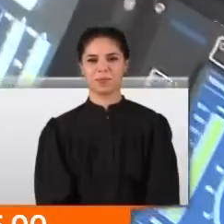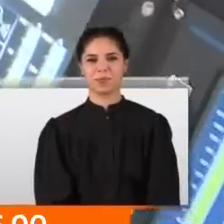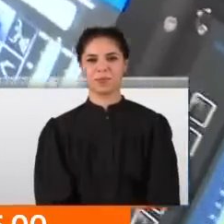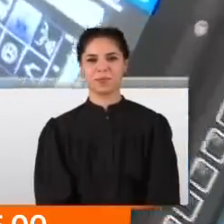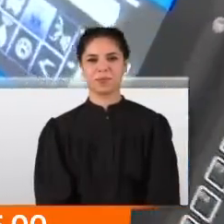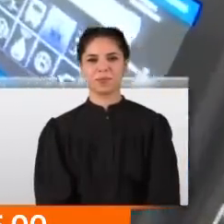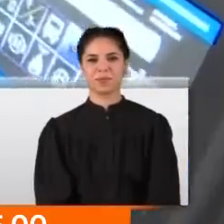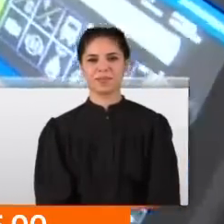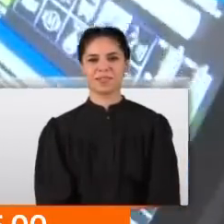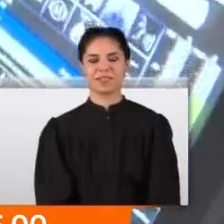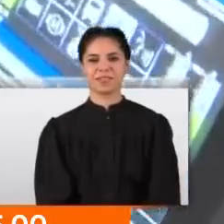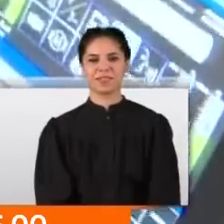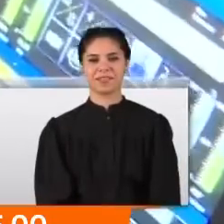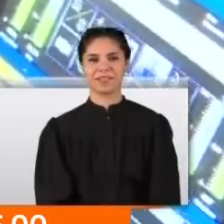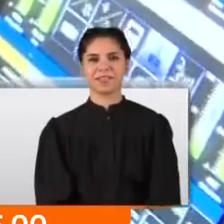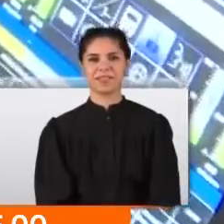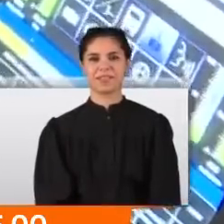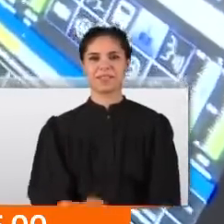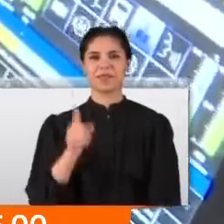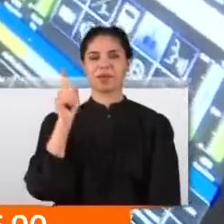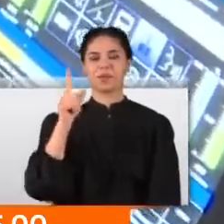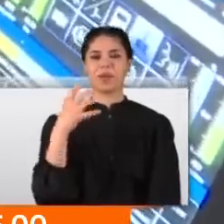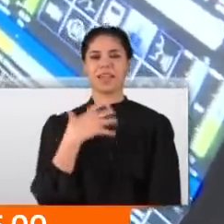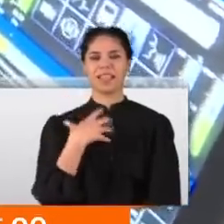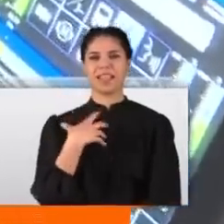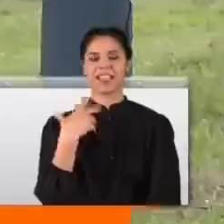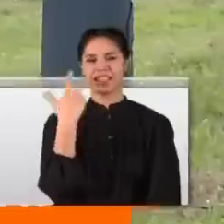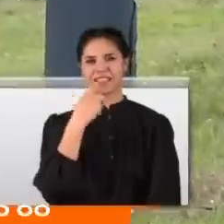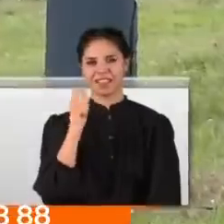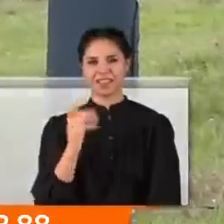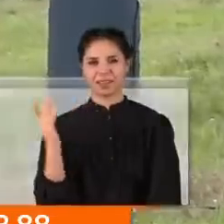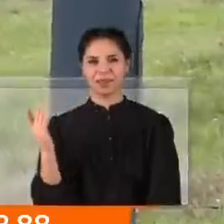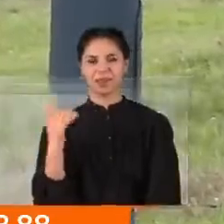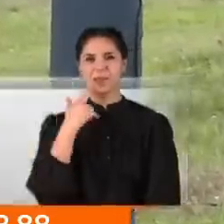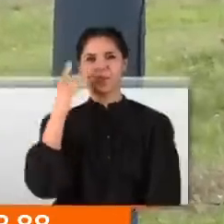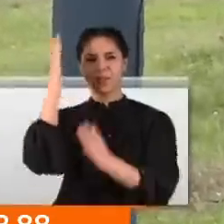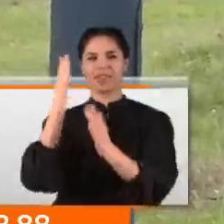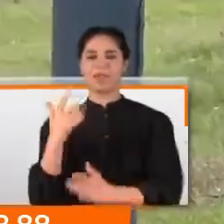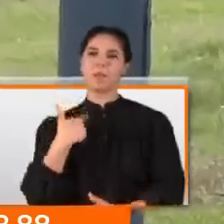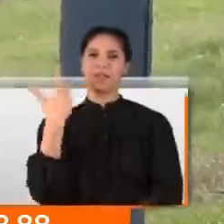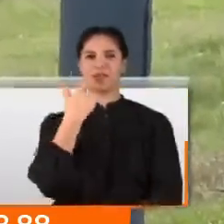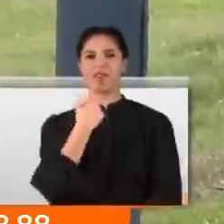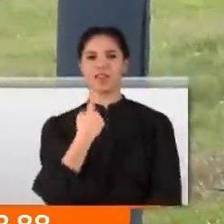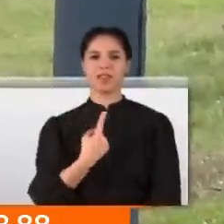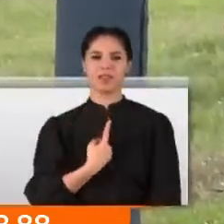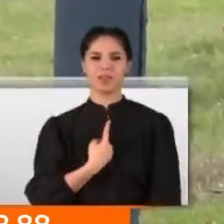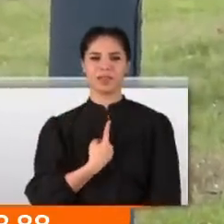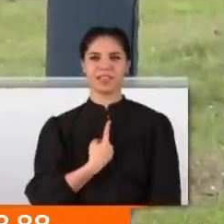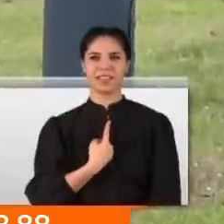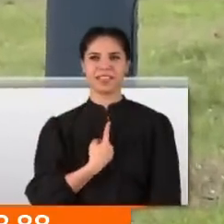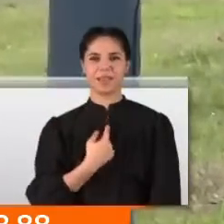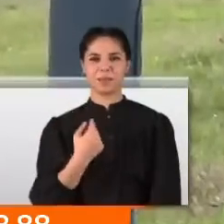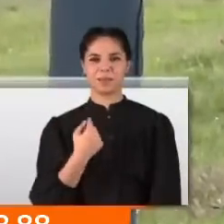çok seviyorum. Ve maharetini Vatman kabininde de gösterdi. Cumhurbaşkanı da dedi bana bir şarkı patlat. Sonra